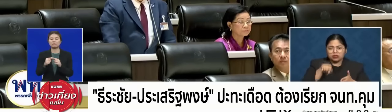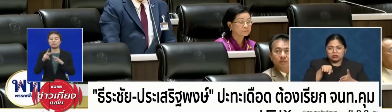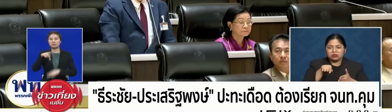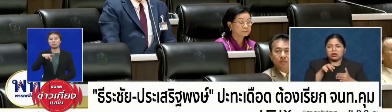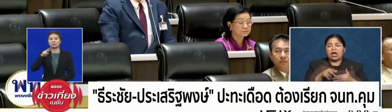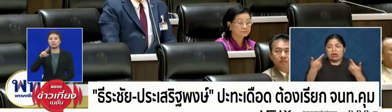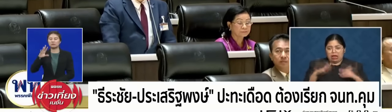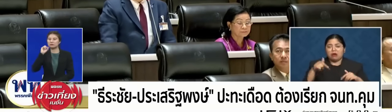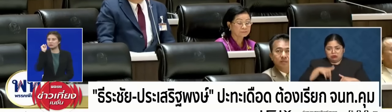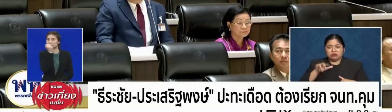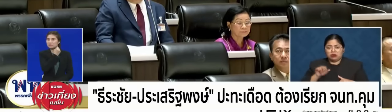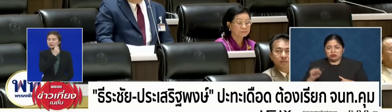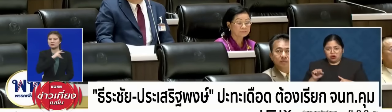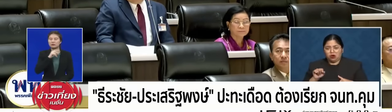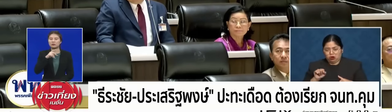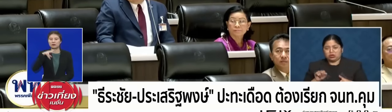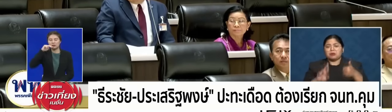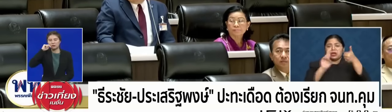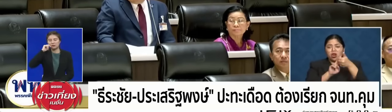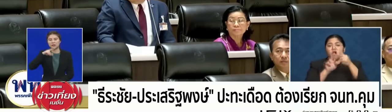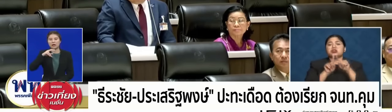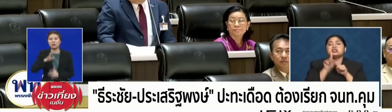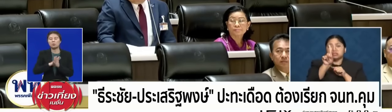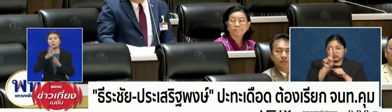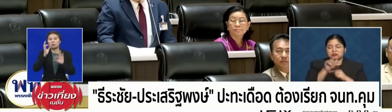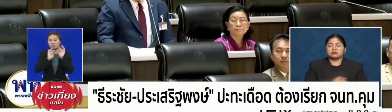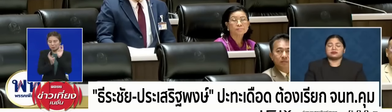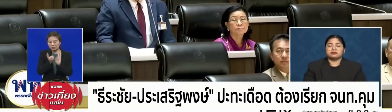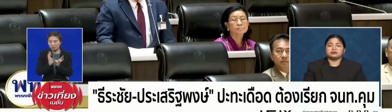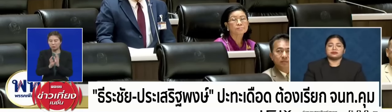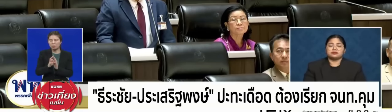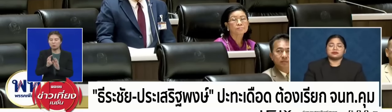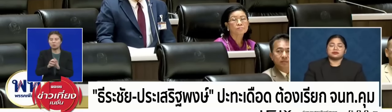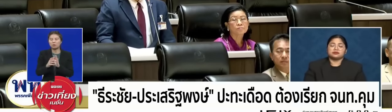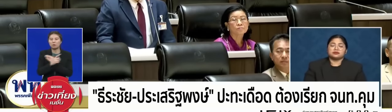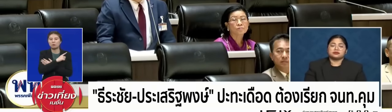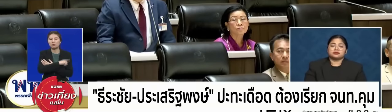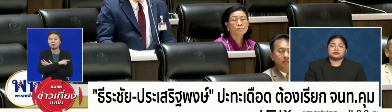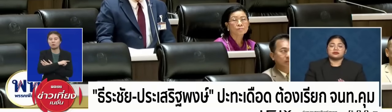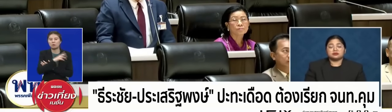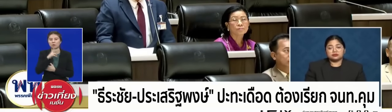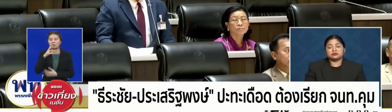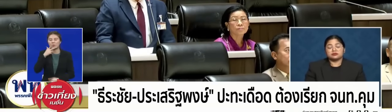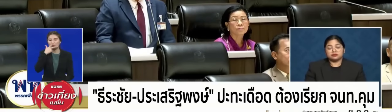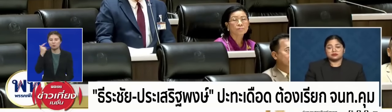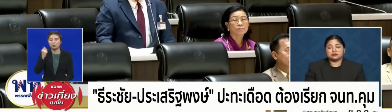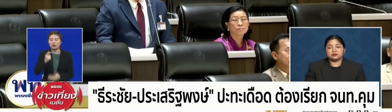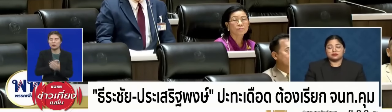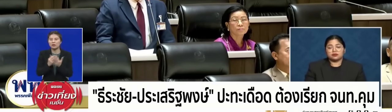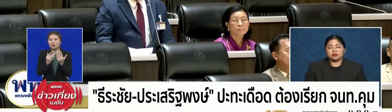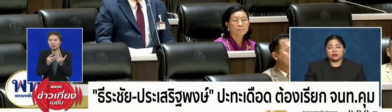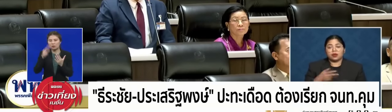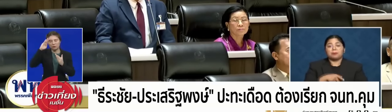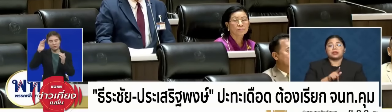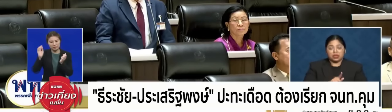รชัยเสนอมาปี 62นู่นน่ะกว่าพลเอกประยุทธ์เนี่ยนะครับจะลงนามก็เกือบ 2ปีคือคือพูดง่ายๆใช้